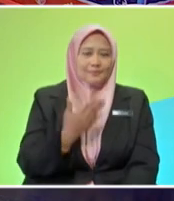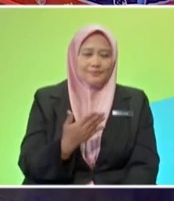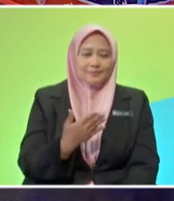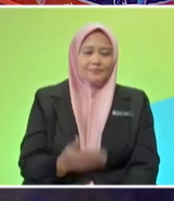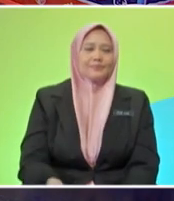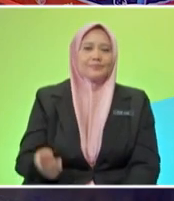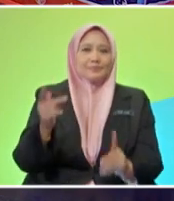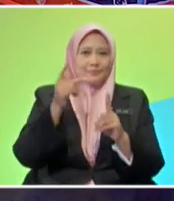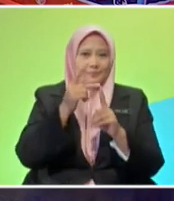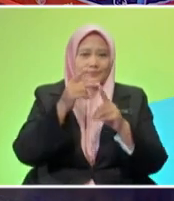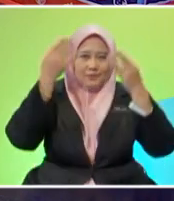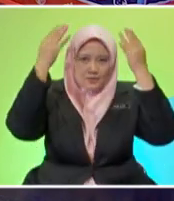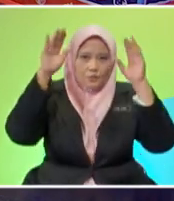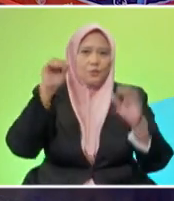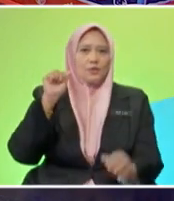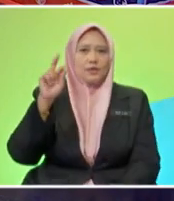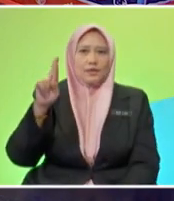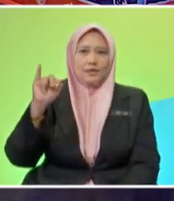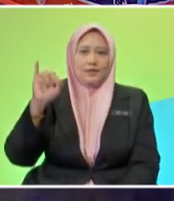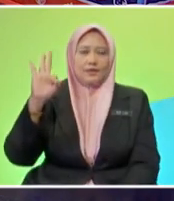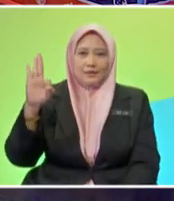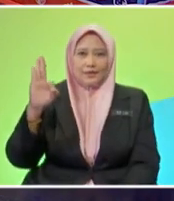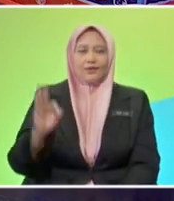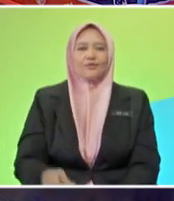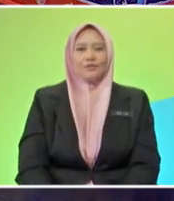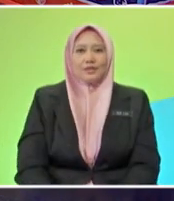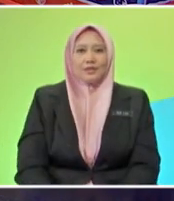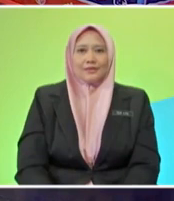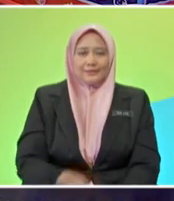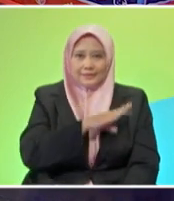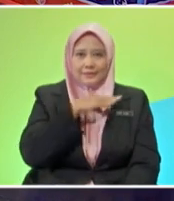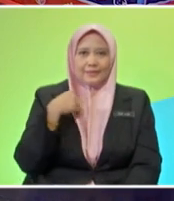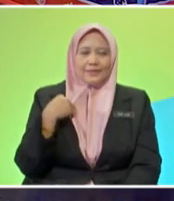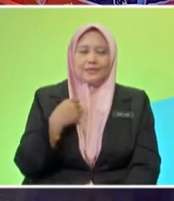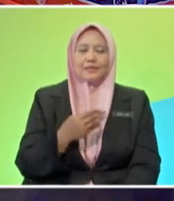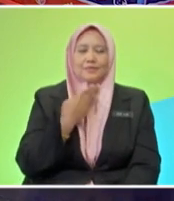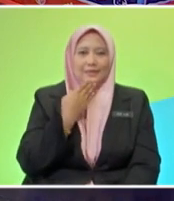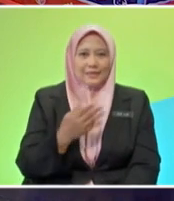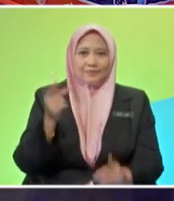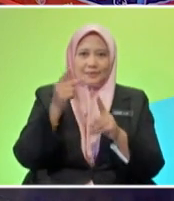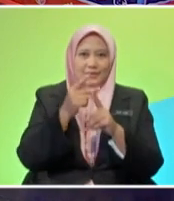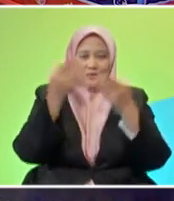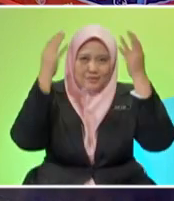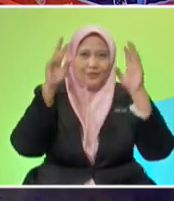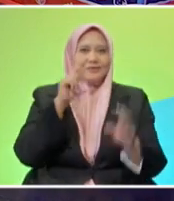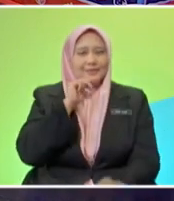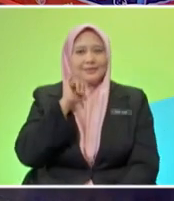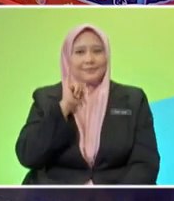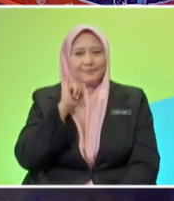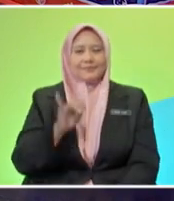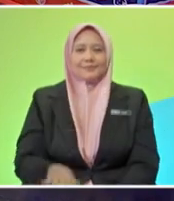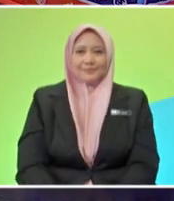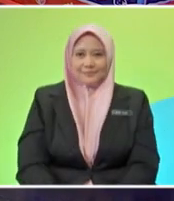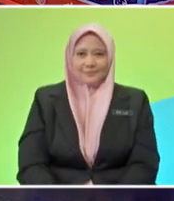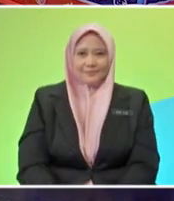Kuala Lumpur. Terima kasih kepada jurubahasa isyarat kita pada hari ini iaitu cikgu Nur Ilda dari Sekolah Kebangsaan Pendidikan Khas Selangor, Shah